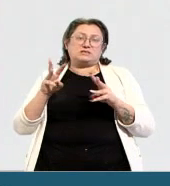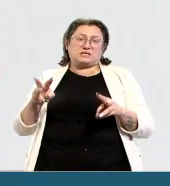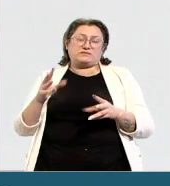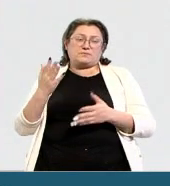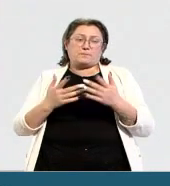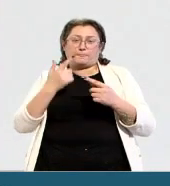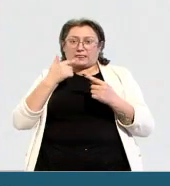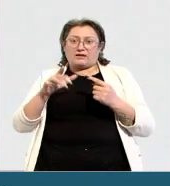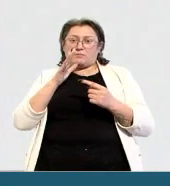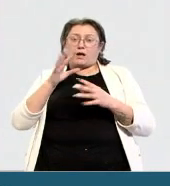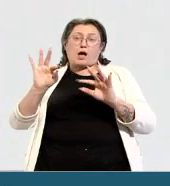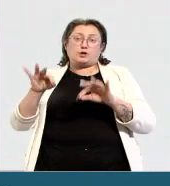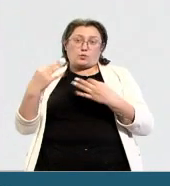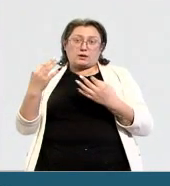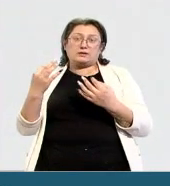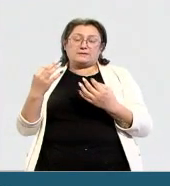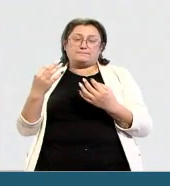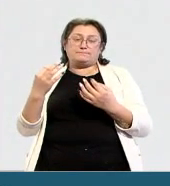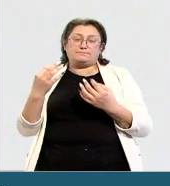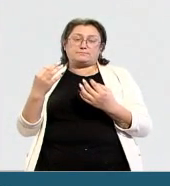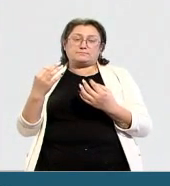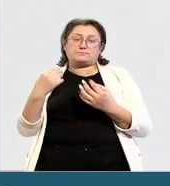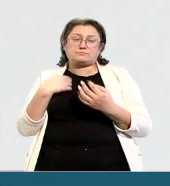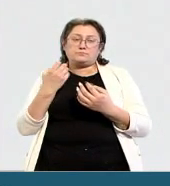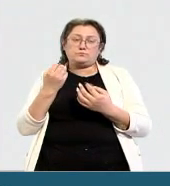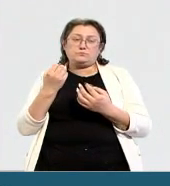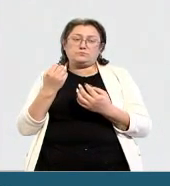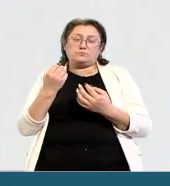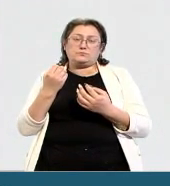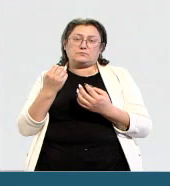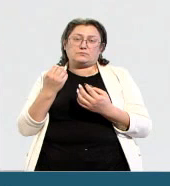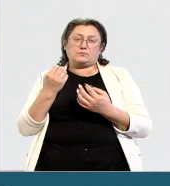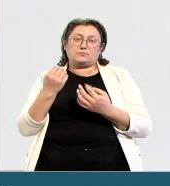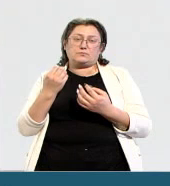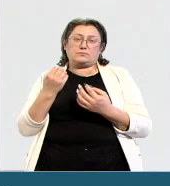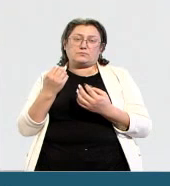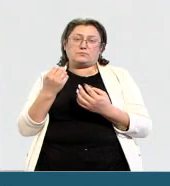в ближайшее время нам одобрят, то... Мы еще где-то